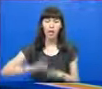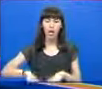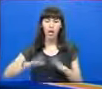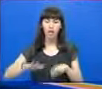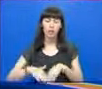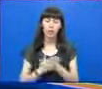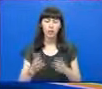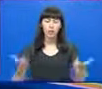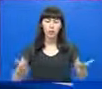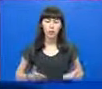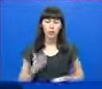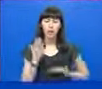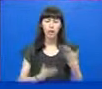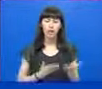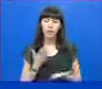жаңа өмірге